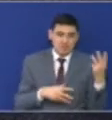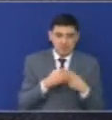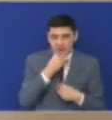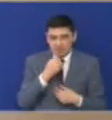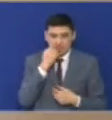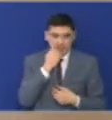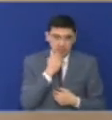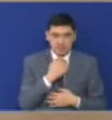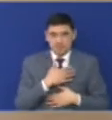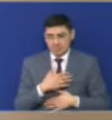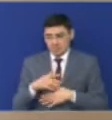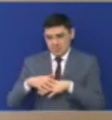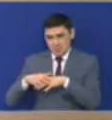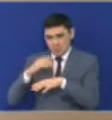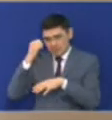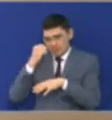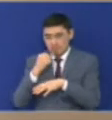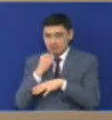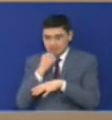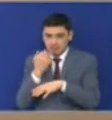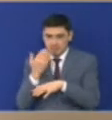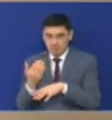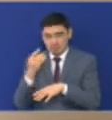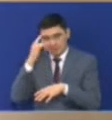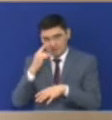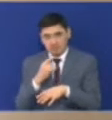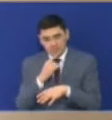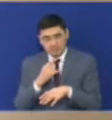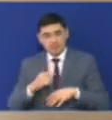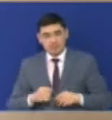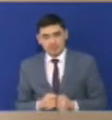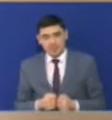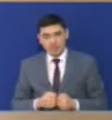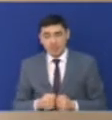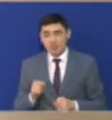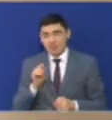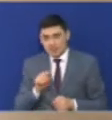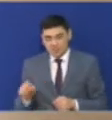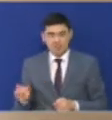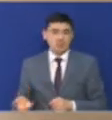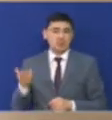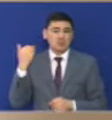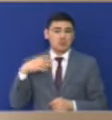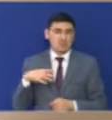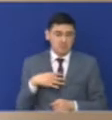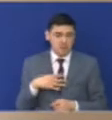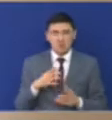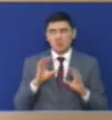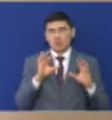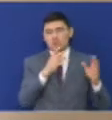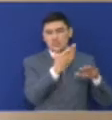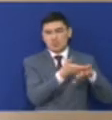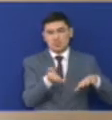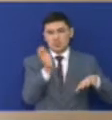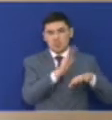свою толерантность, за свое терпение, за то, что в свое время когда-то происходили те